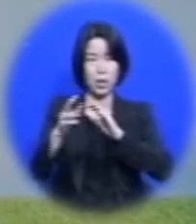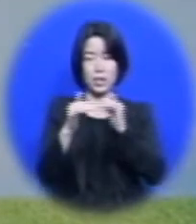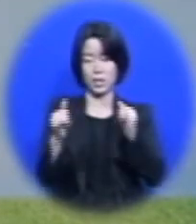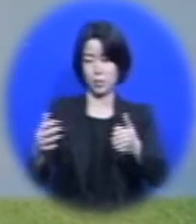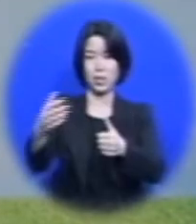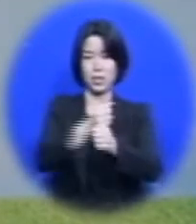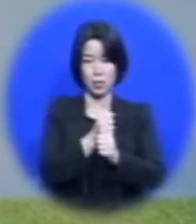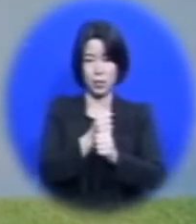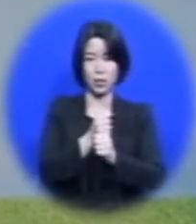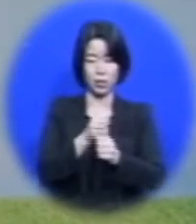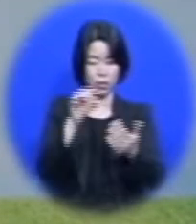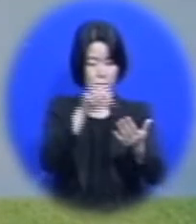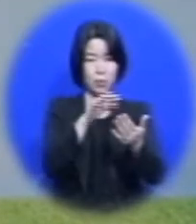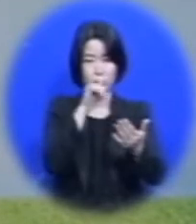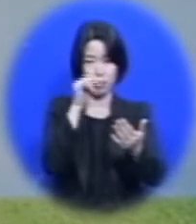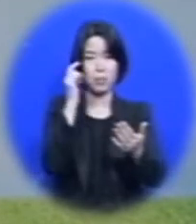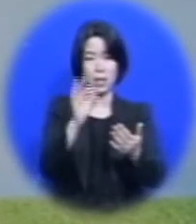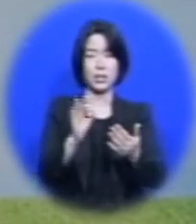보았습니다.